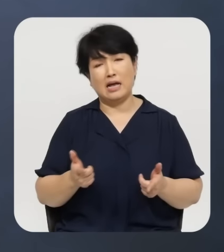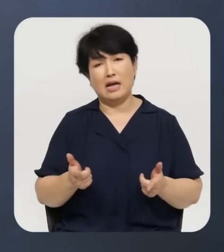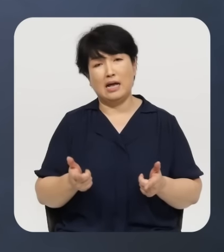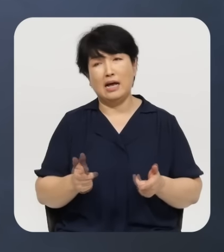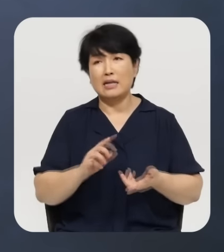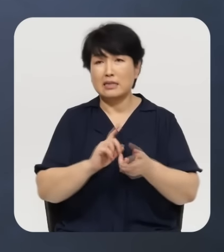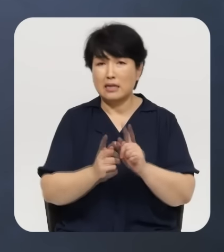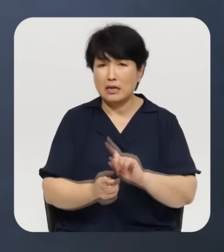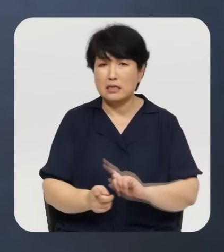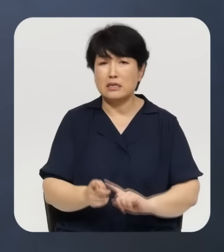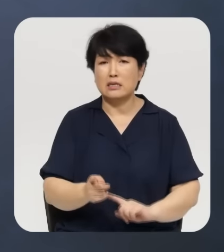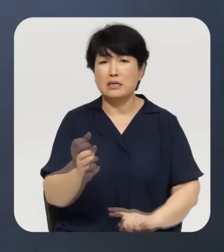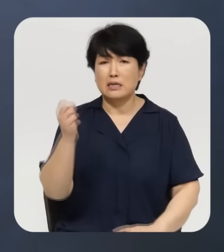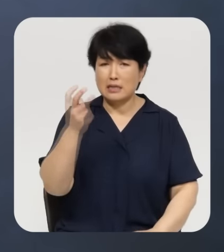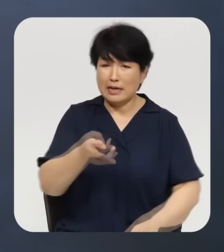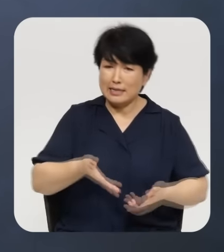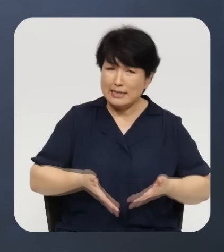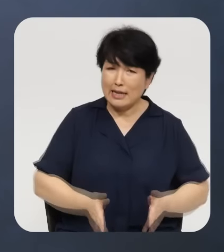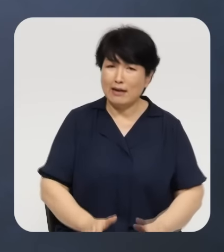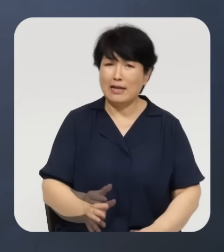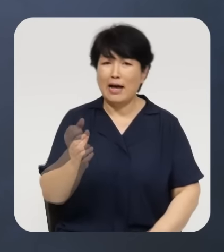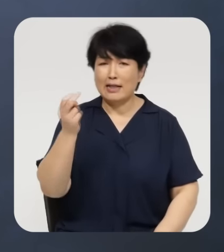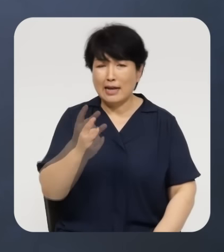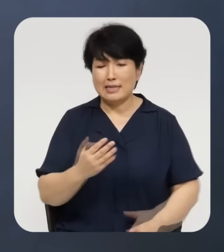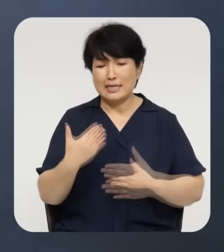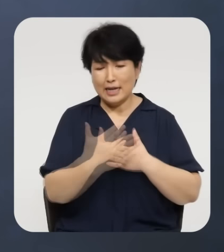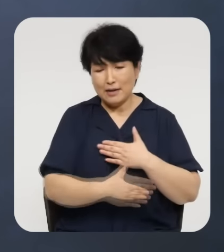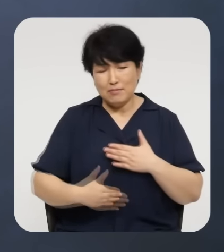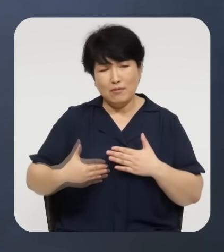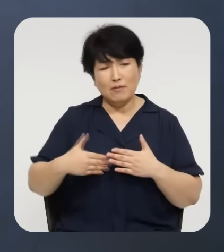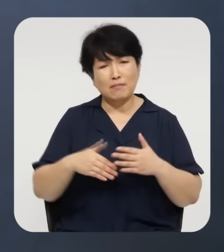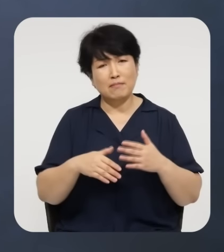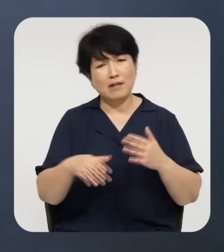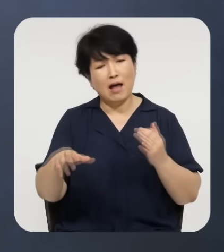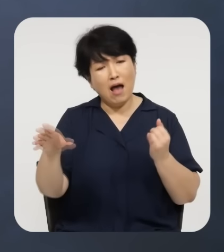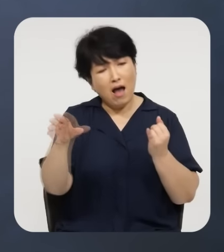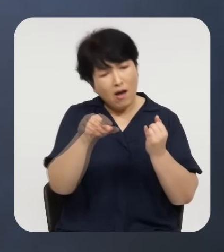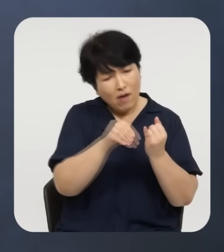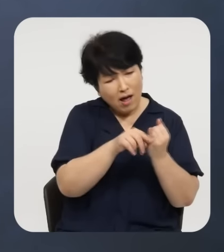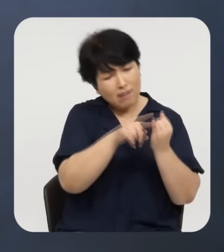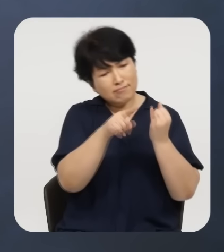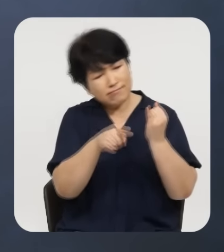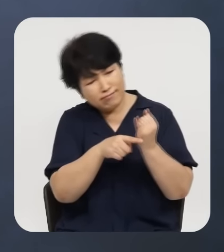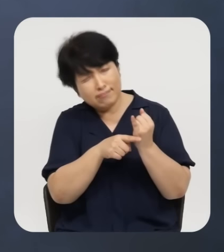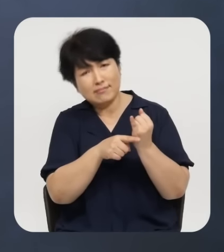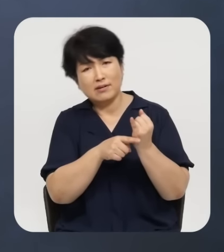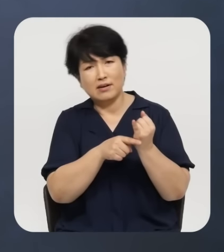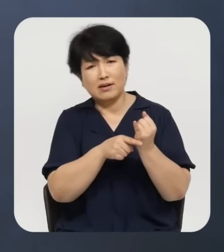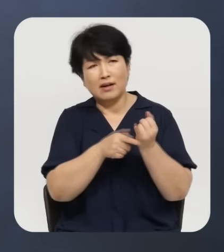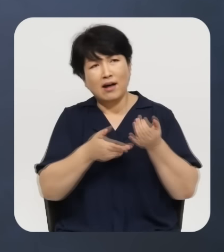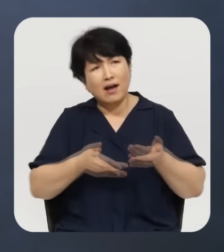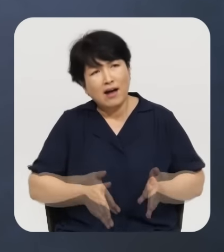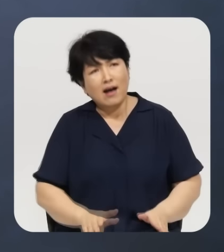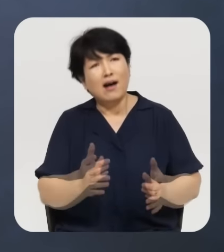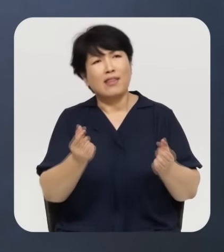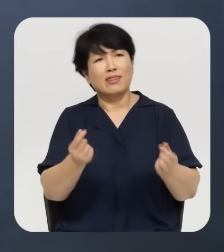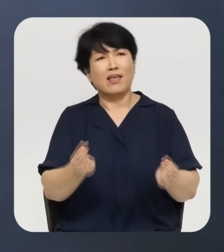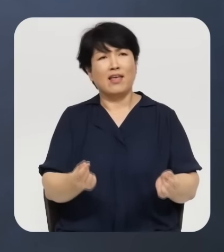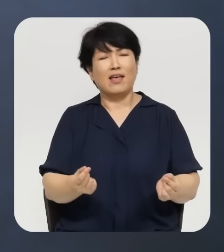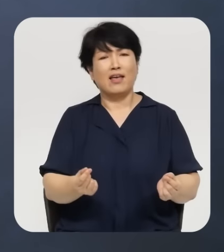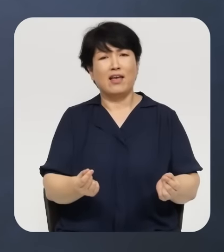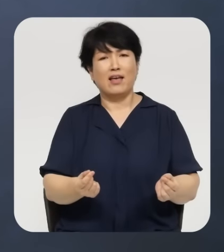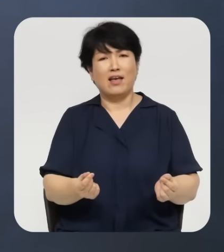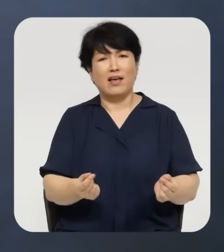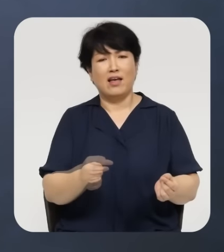이제 아이가 환생해서 다시 내 아이로 태어나지 않겠느냐 이제 이런 생각에 자기가